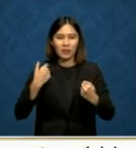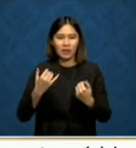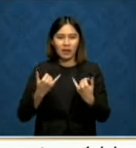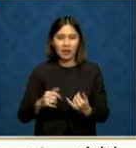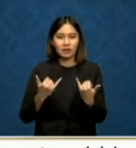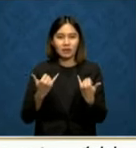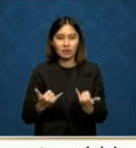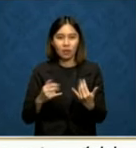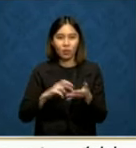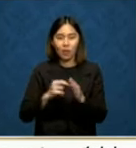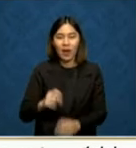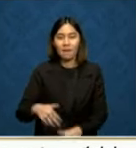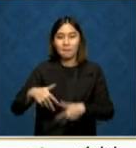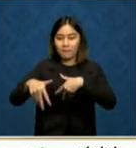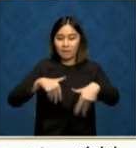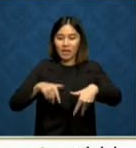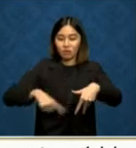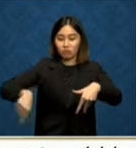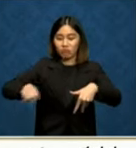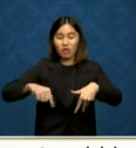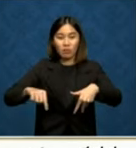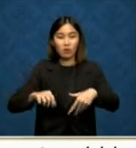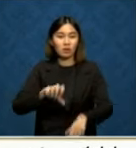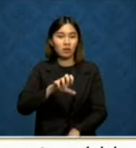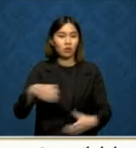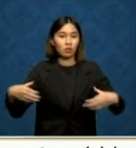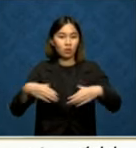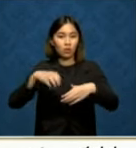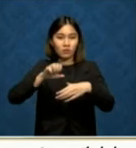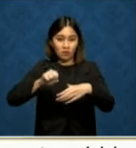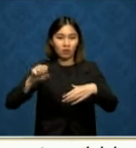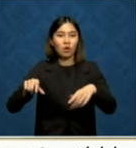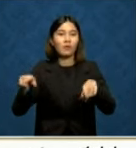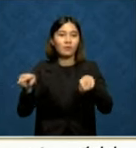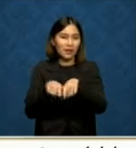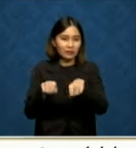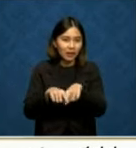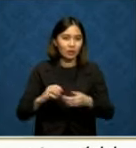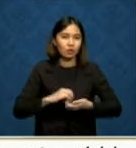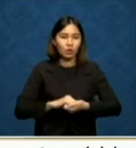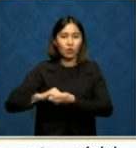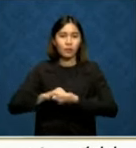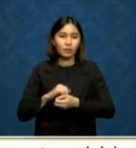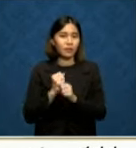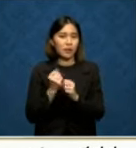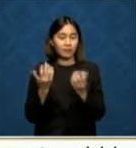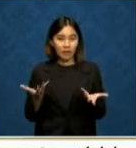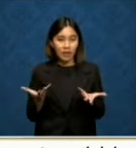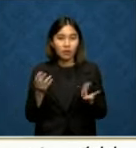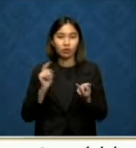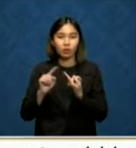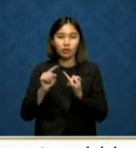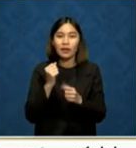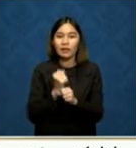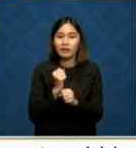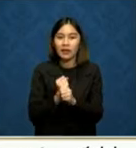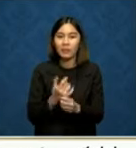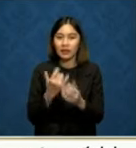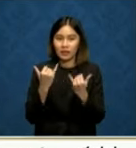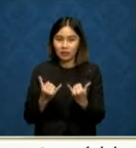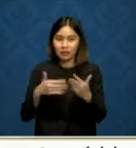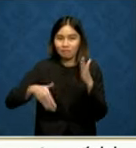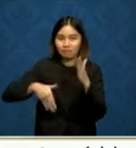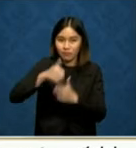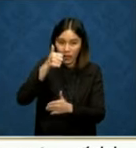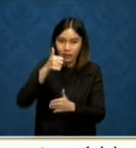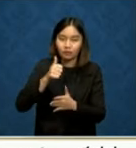โจทยของประชาชนะก็สภาพ ผแทนรัดรด้วยนะคะวาเราจะรวมมอกันอย่างไรในการทำเรื่องนี้ให้